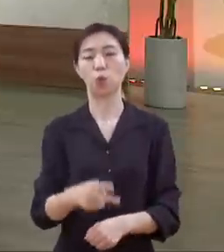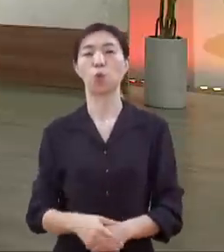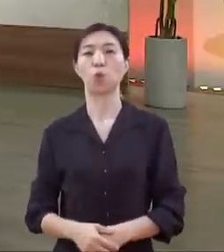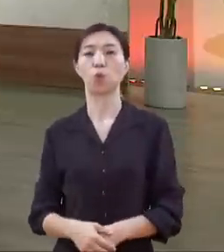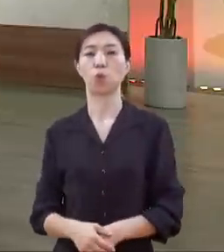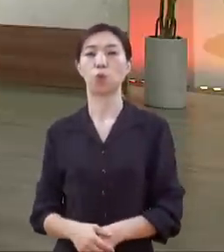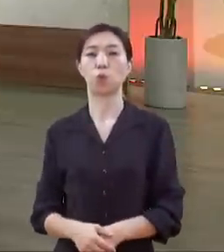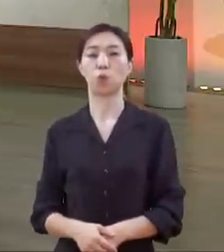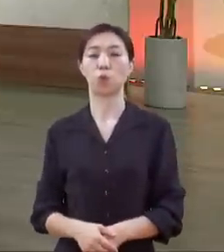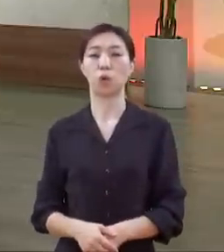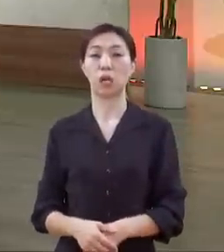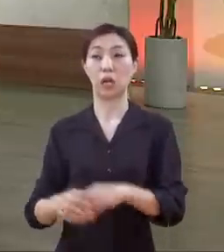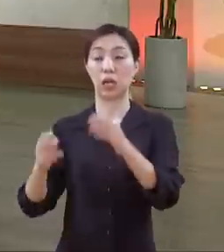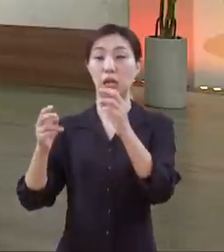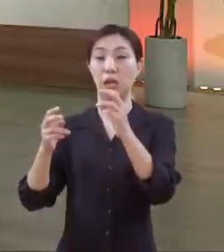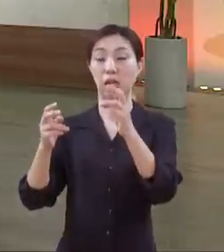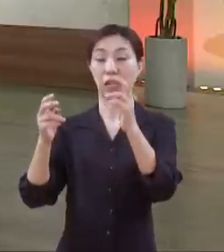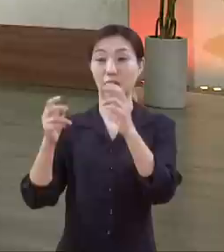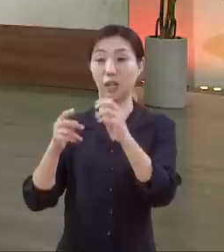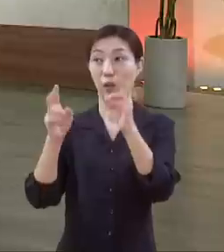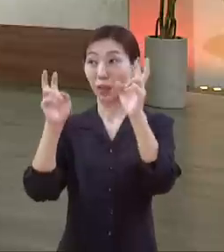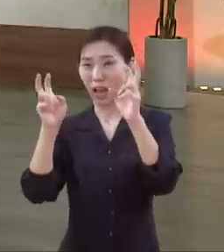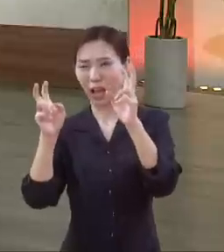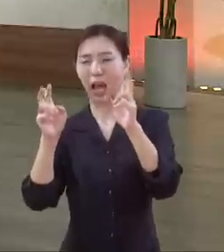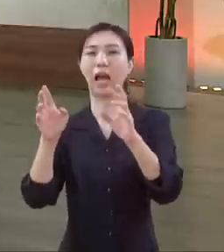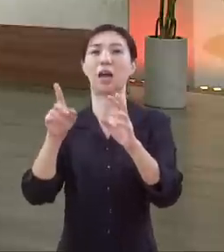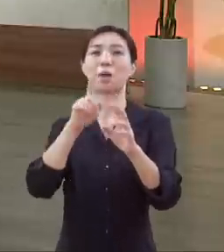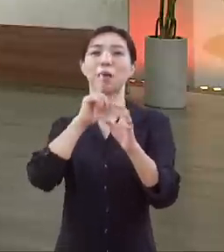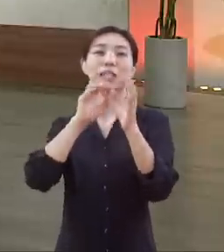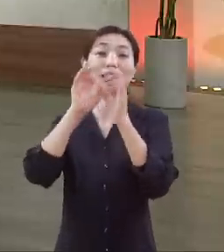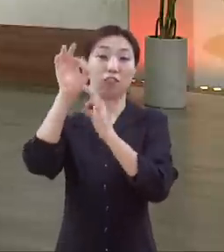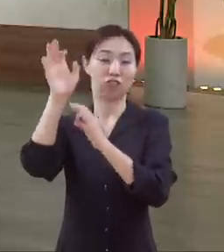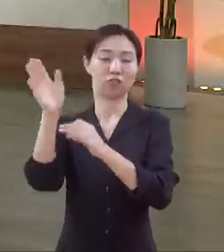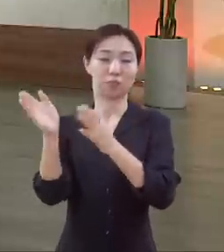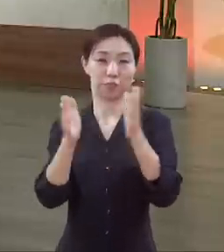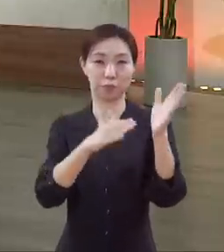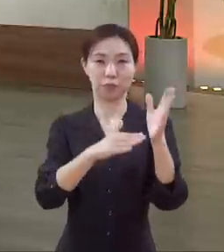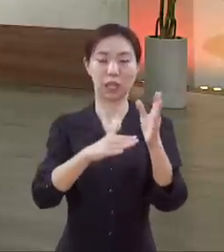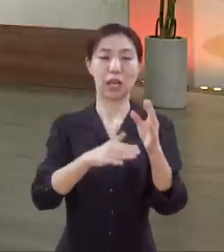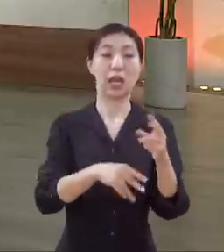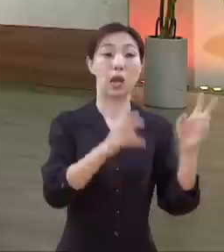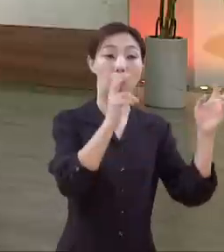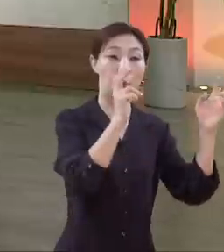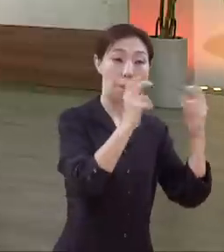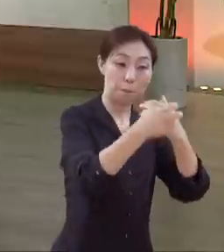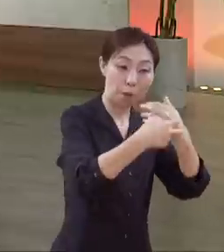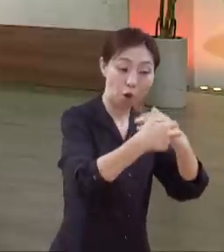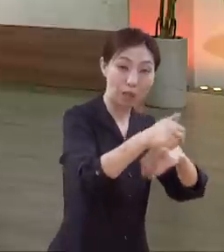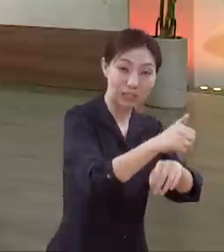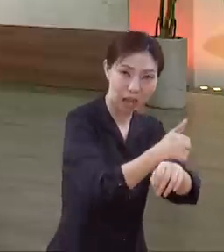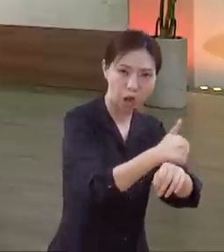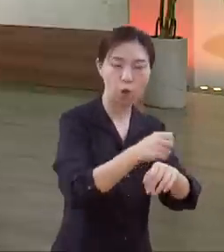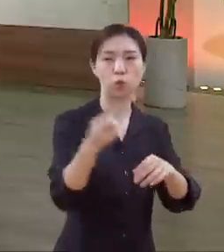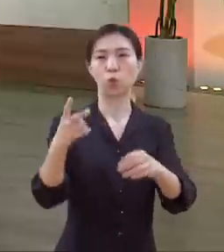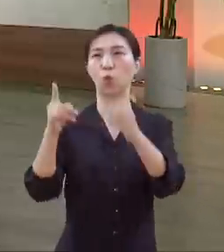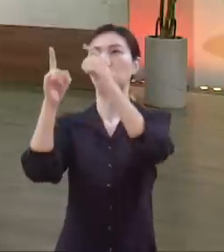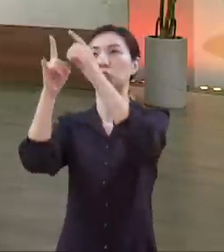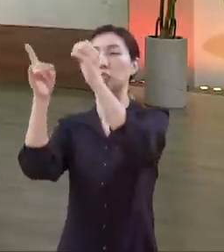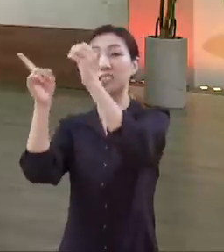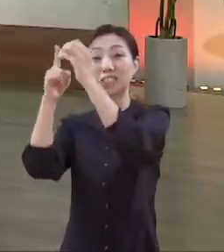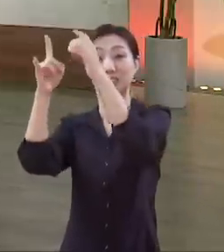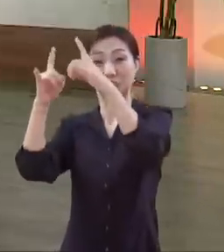아니라 병원 치료를 받으면서 저를 열심히 다니셨답니다 그러니까 절에